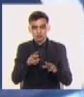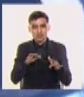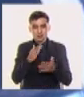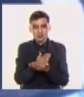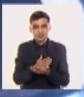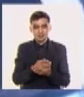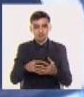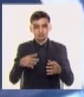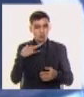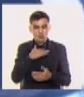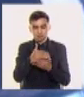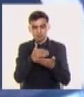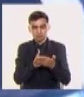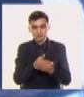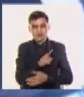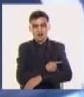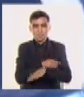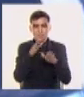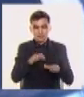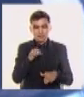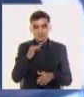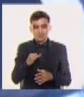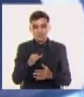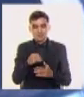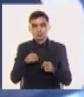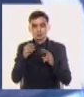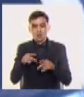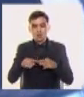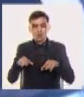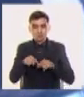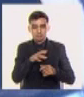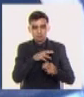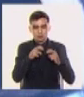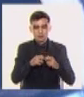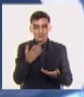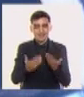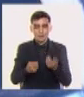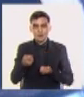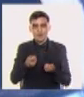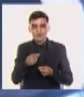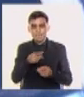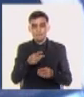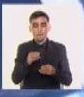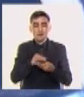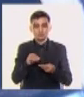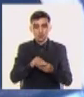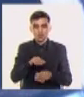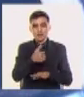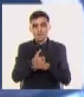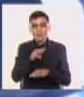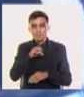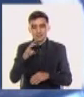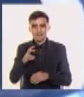отношении целого ряда медицинских учреждений местных исполнительных органов если правительство в этот раз поддержит главу минздрава